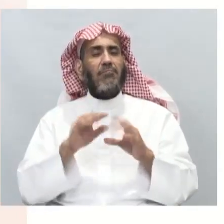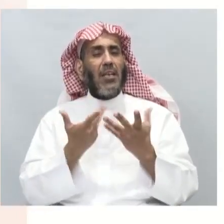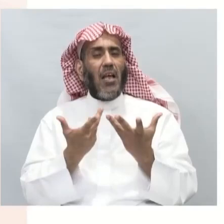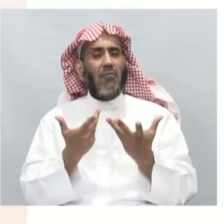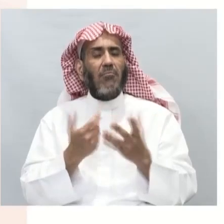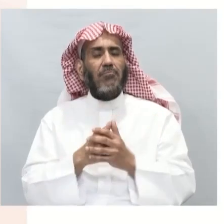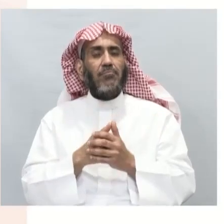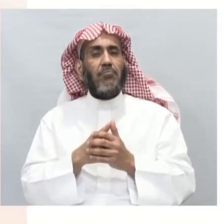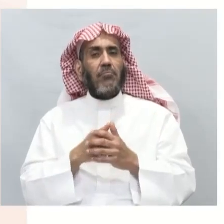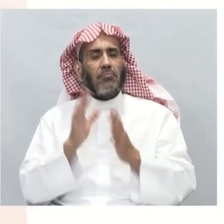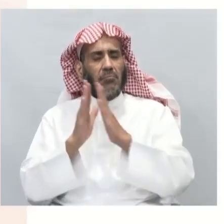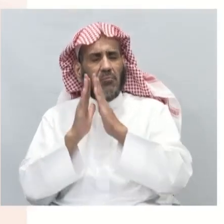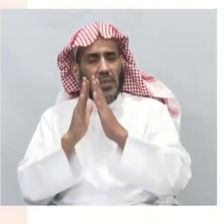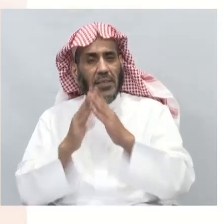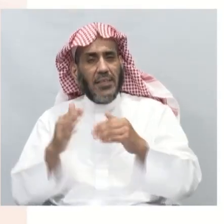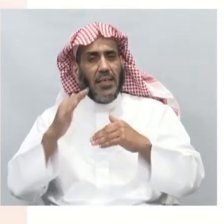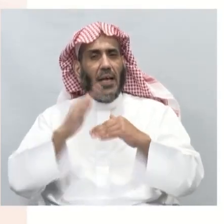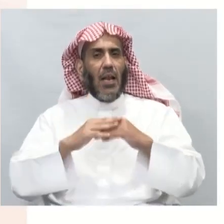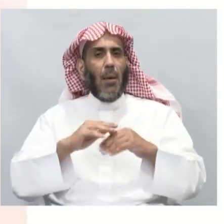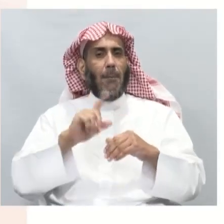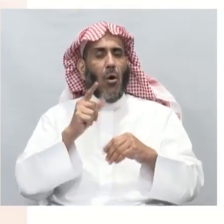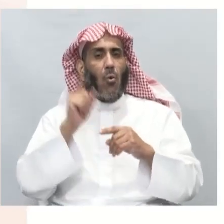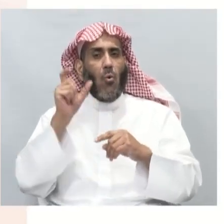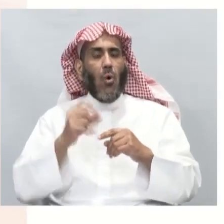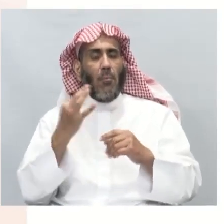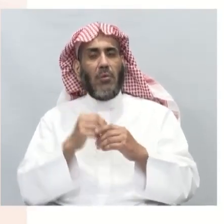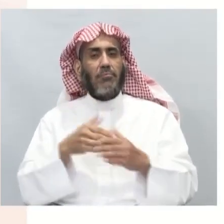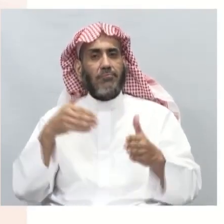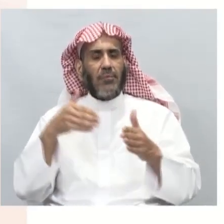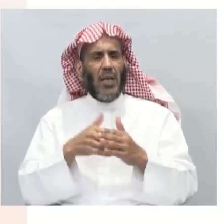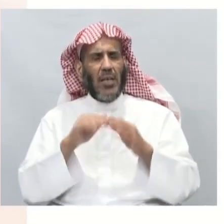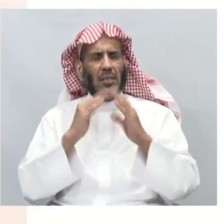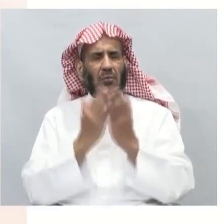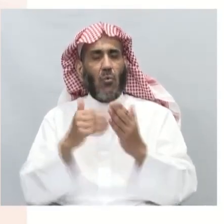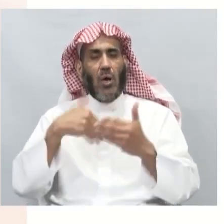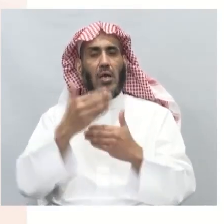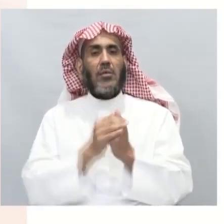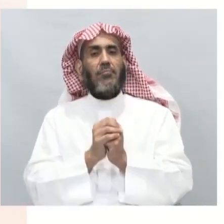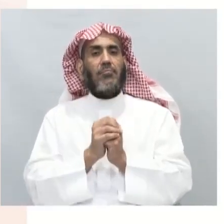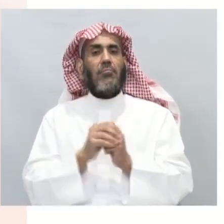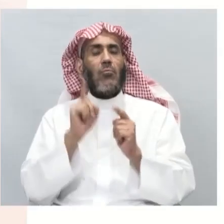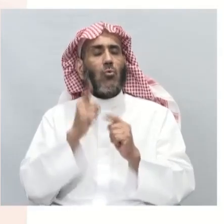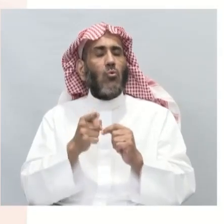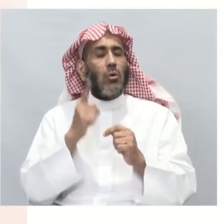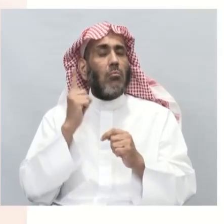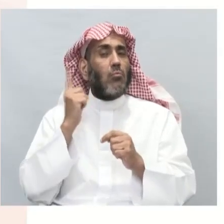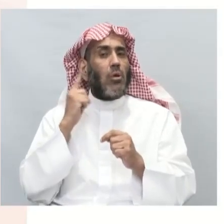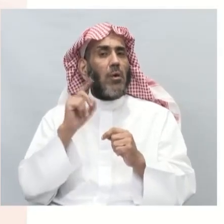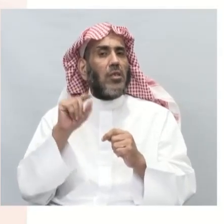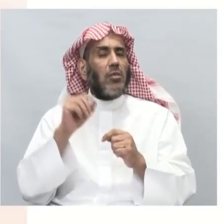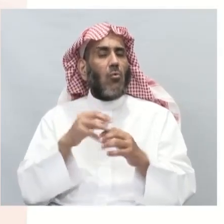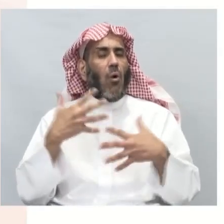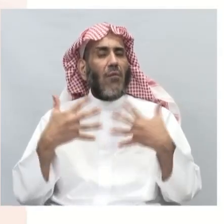ماذا التركيز على ما يقوله المتحدث داخل الفصل وخارجه كن مستمعا جيدا